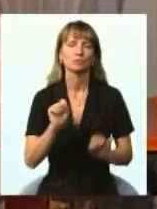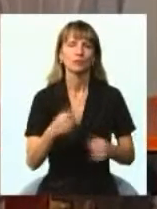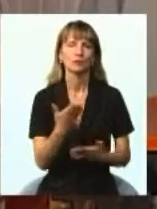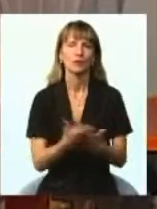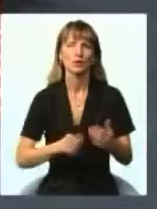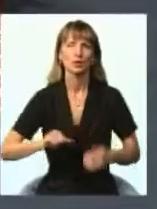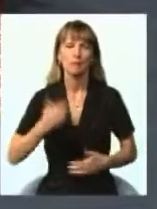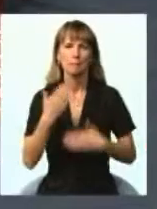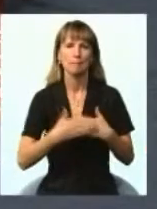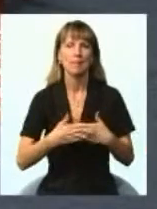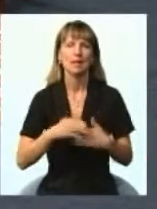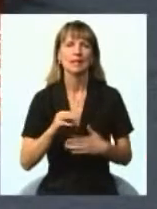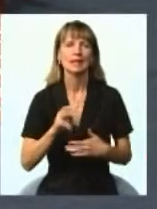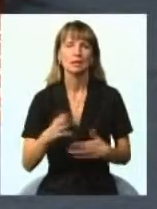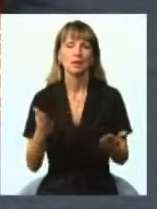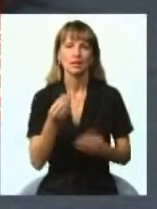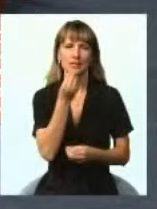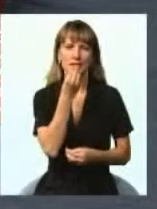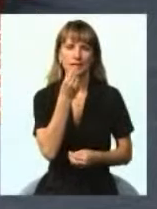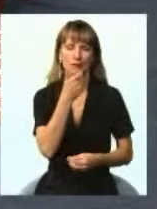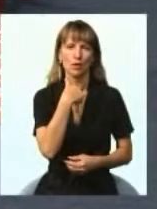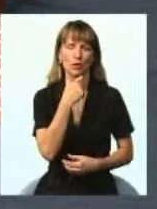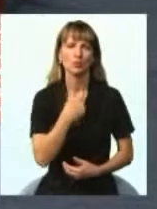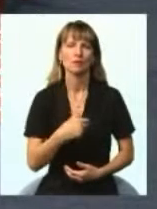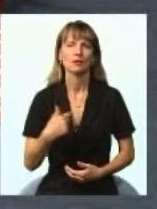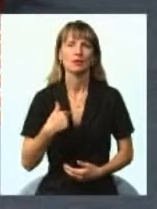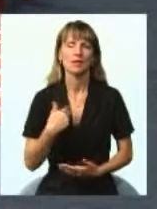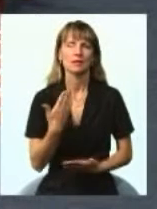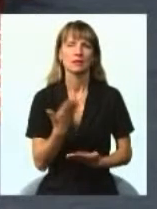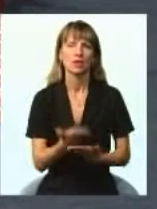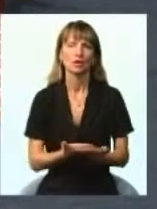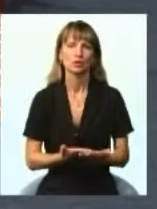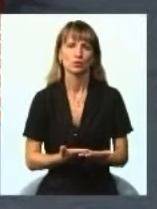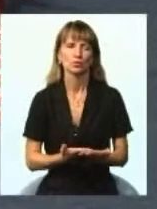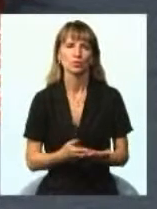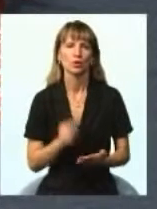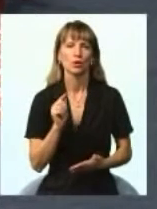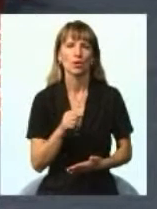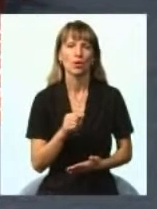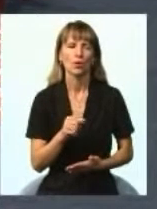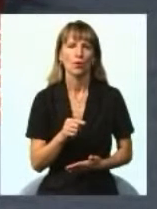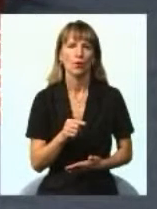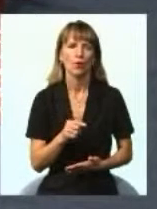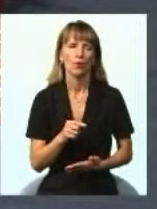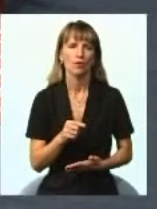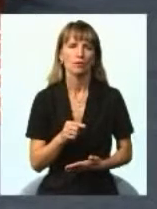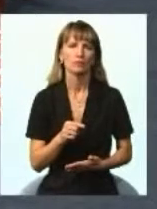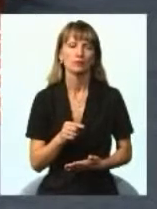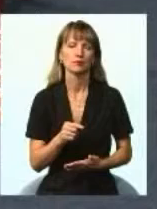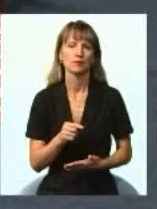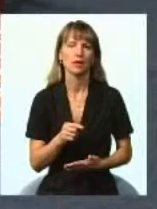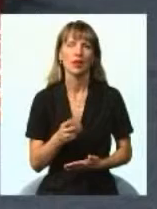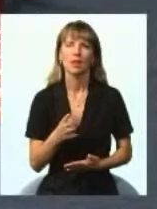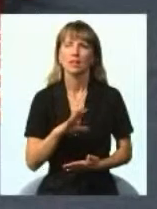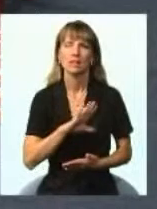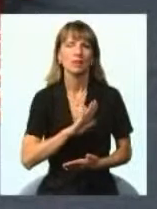порадити друзям перед тим, як їсти морозиво? Я раджу його не кусати, а